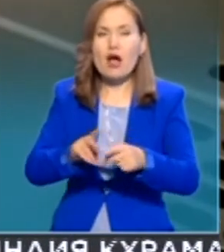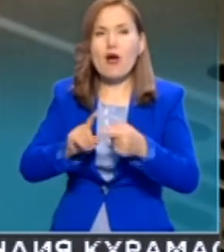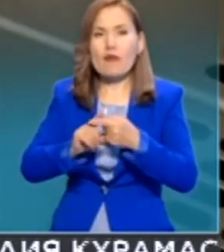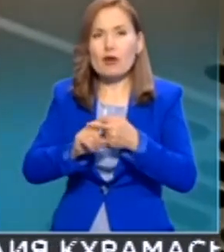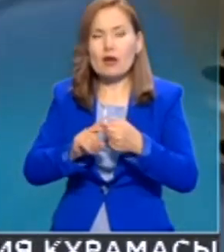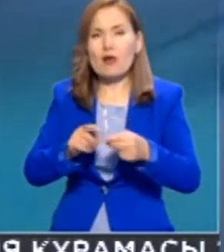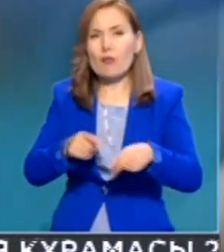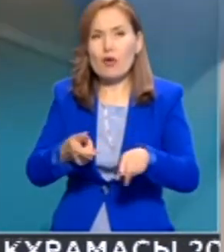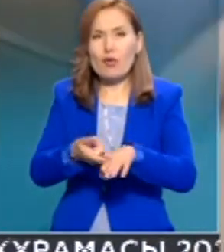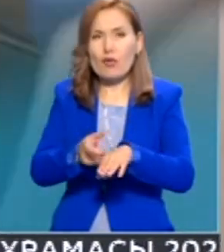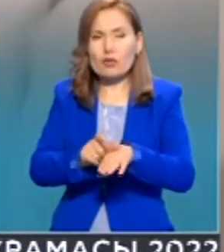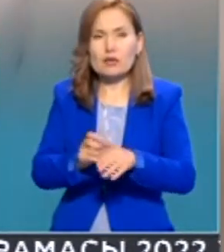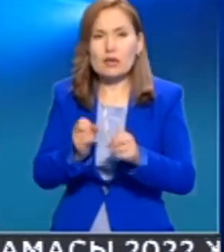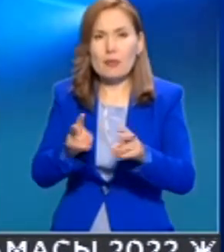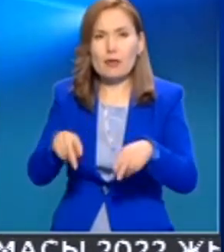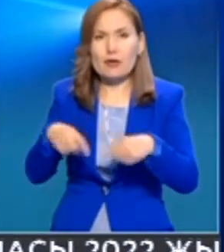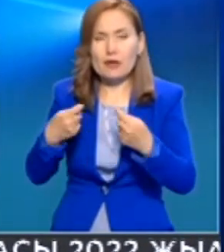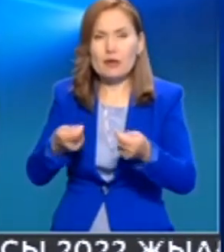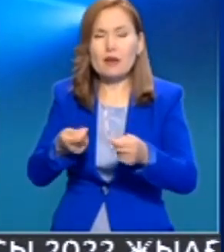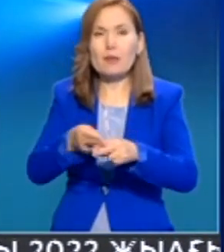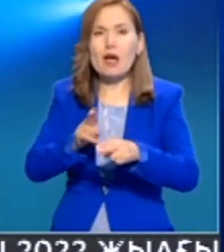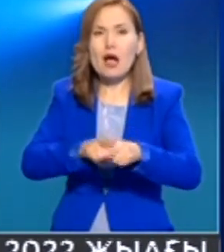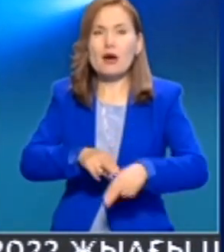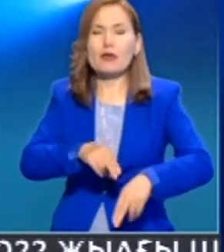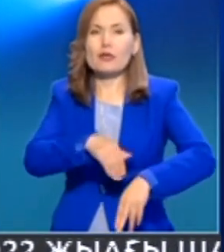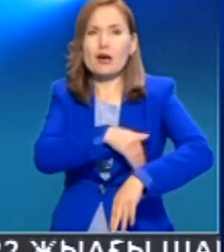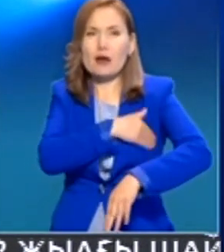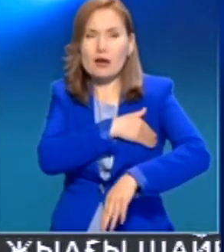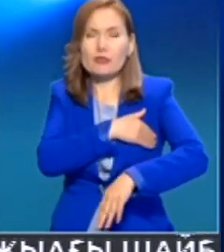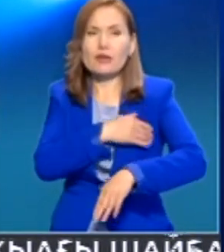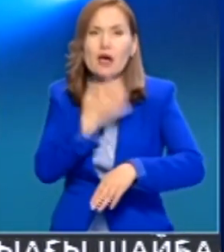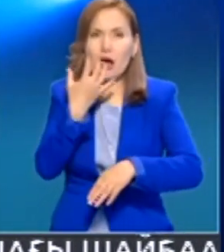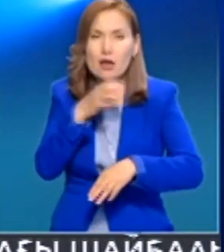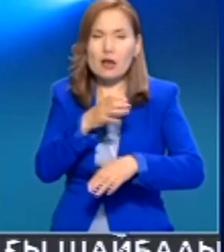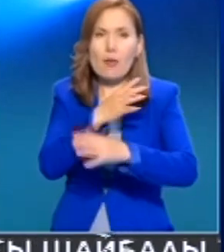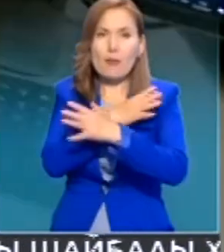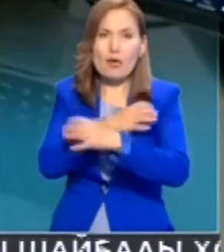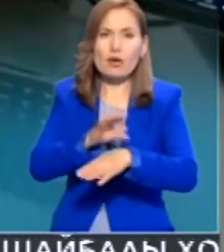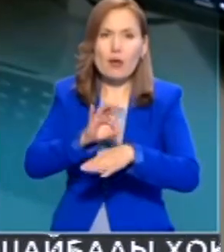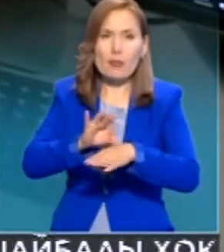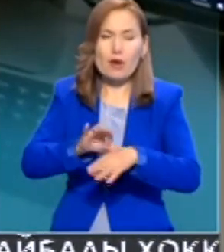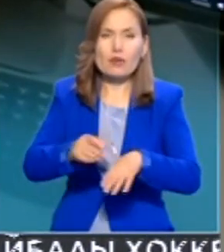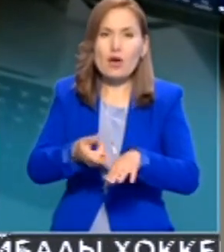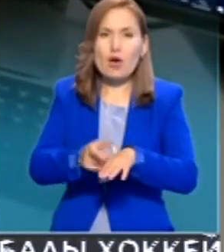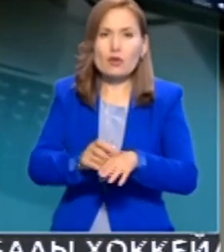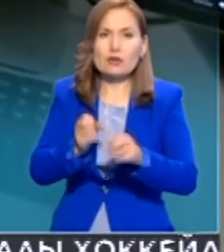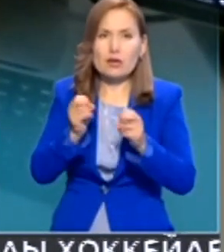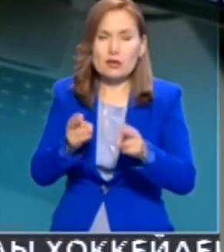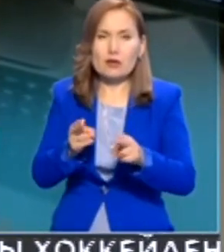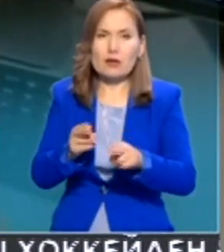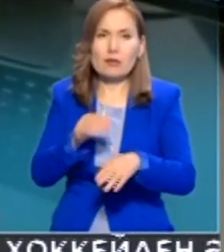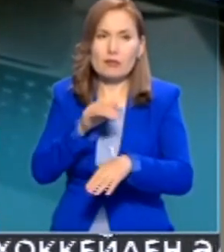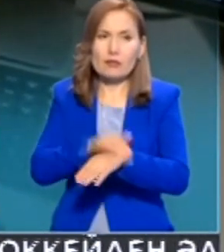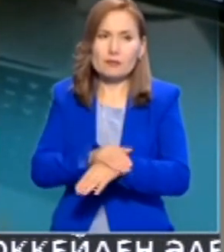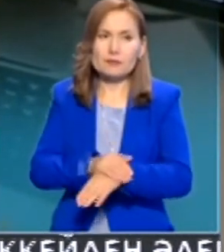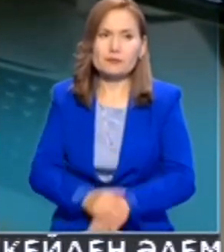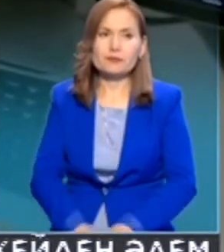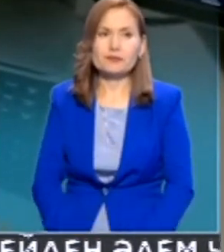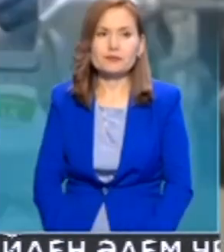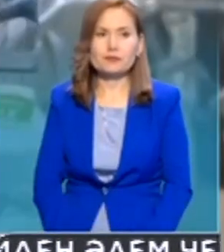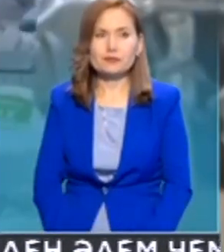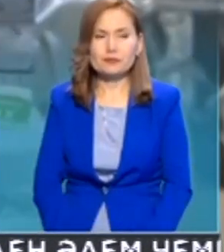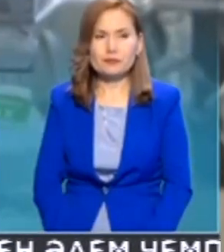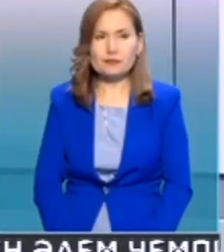ластанған материалдан беріледі. Дененің ыстығы көтеріліп, бұлшық еттің сыздауы, лимфа түйіндерінің ісінуі індеттің негізгі белгілері.